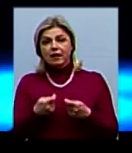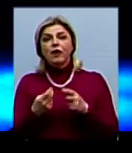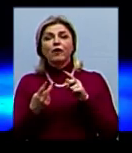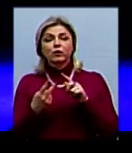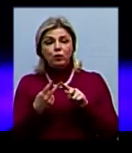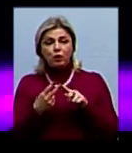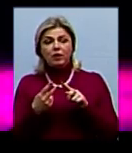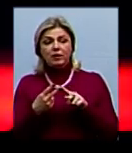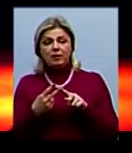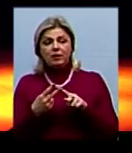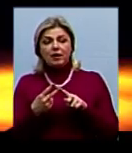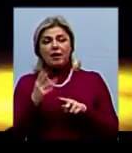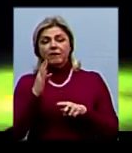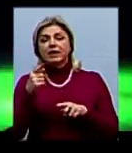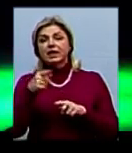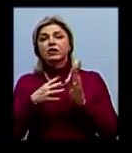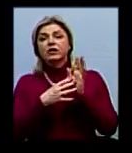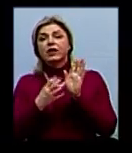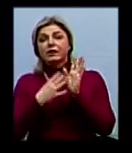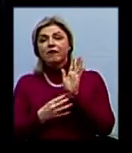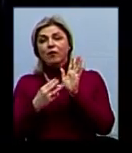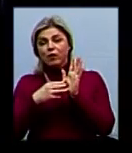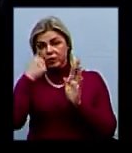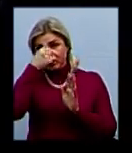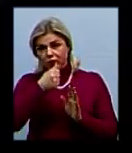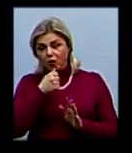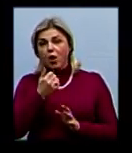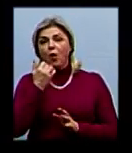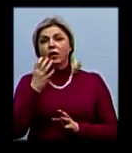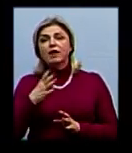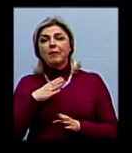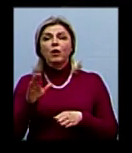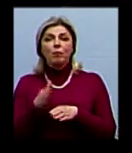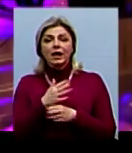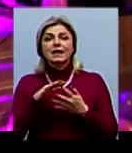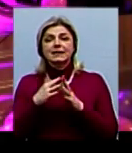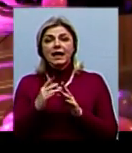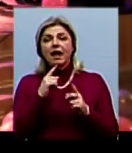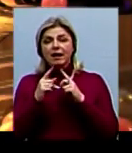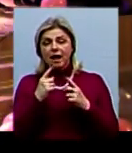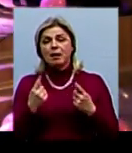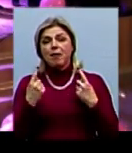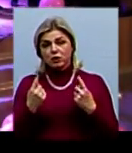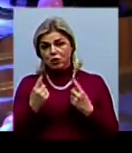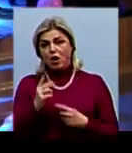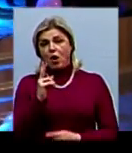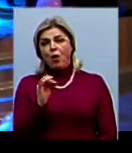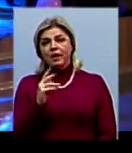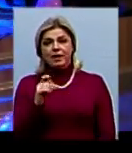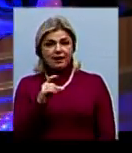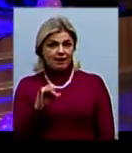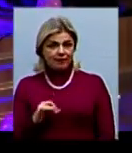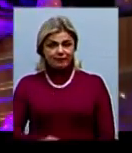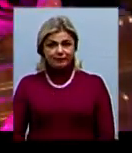половині 1998 року внаслідок ліквідації селищної ради Великої Коренихи. Олександр